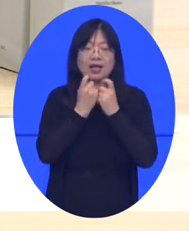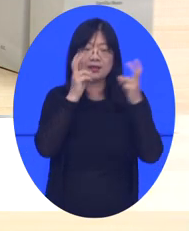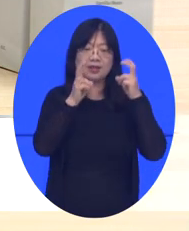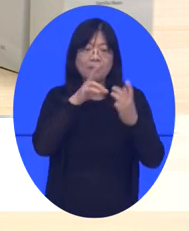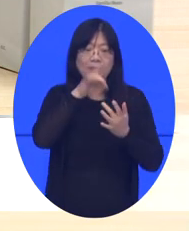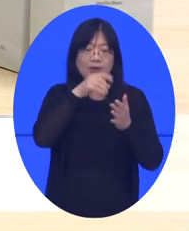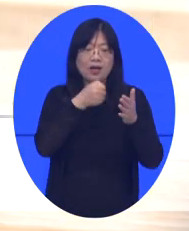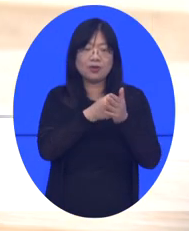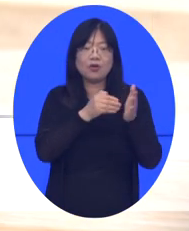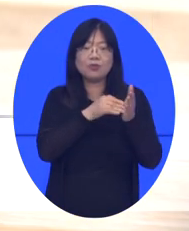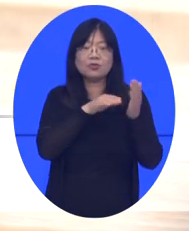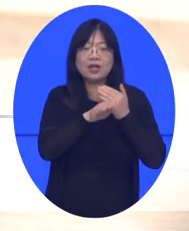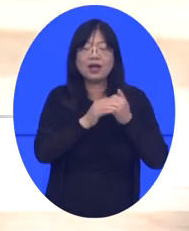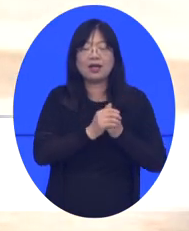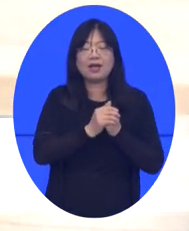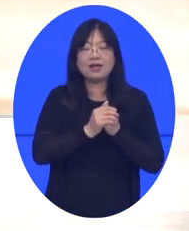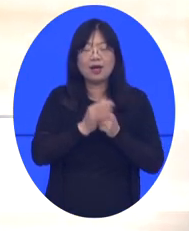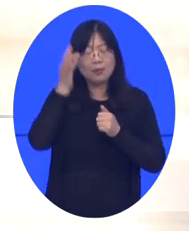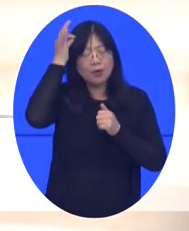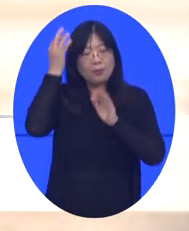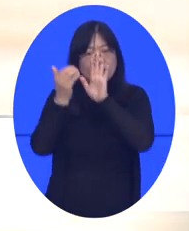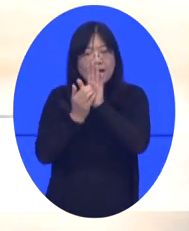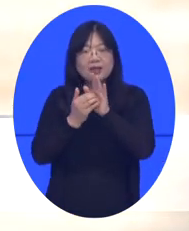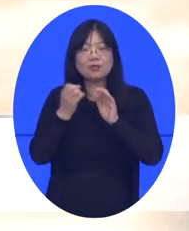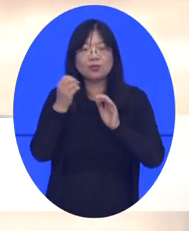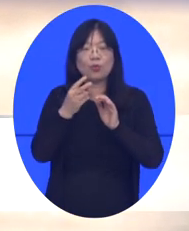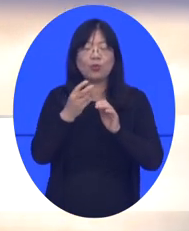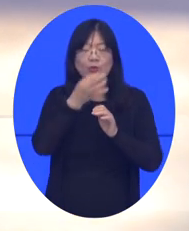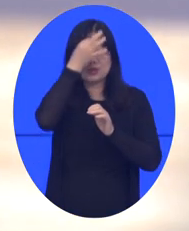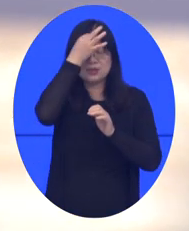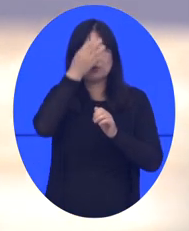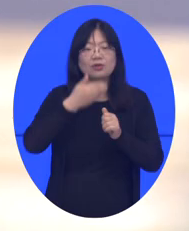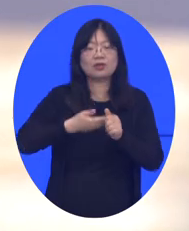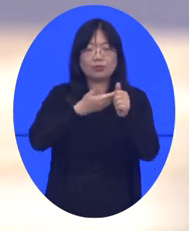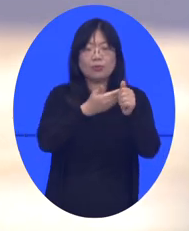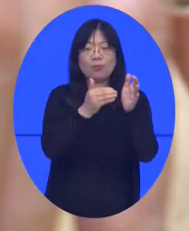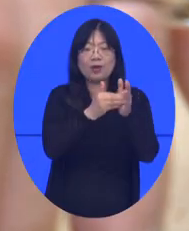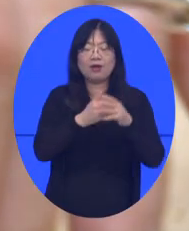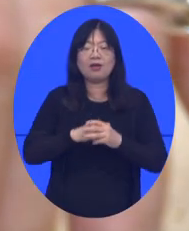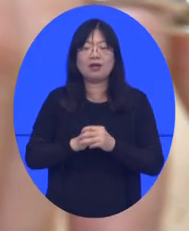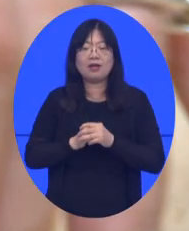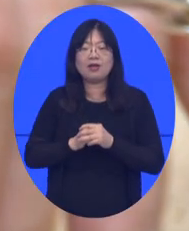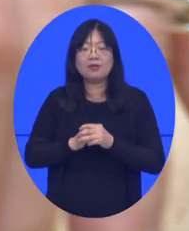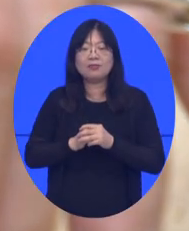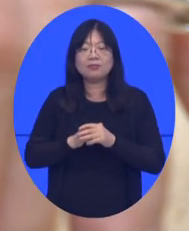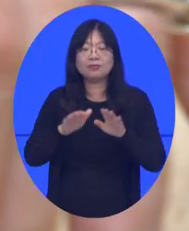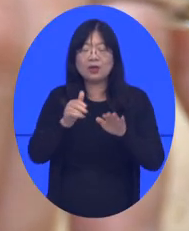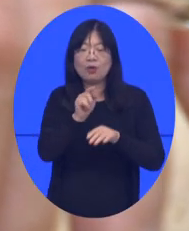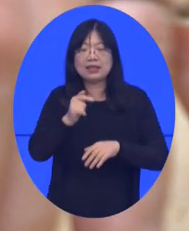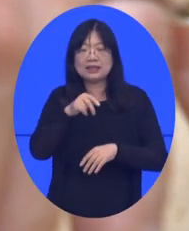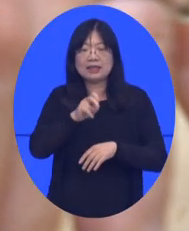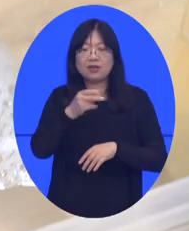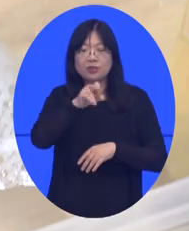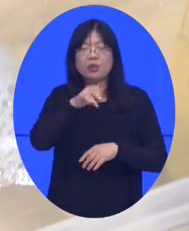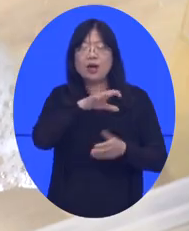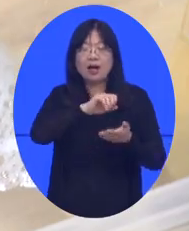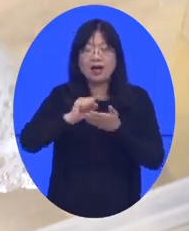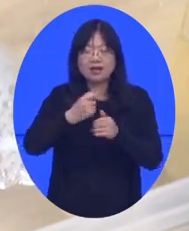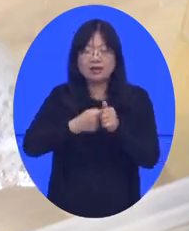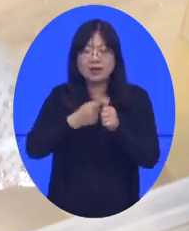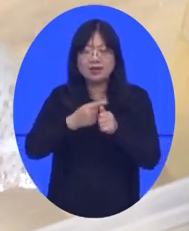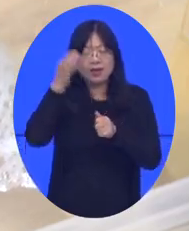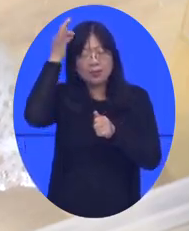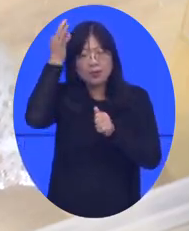민간 기업을 선정해 환삼덩굴의 탈모 완화 및 방지 관련 기술을 이전했습니다. 이 업체는 환삼덩굴을 활용한 천연 탈모